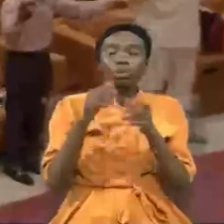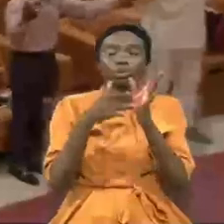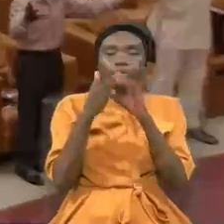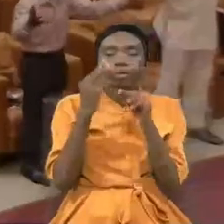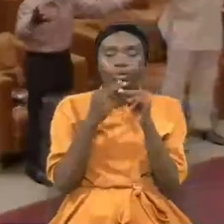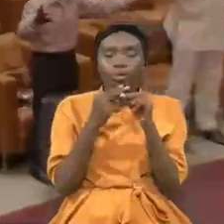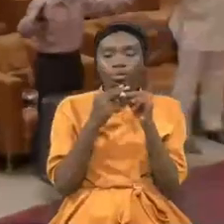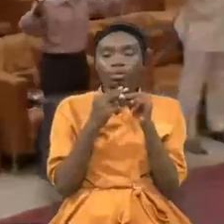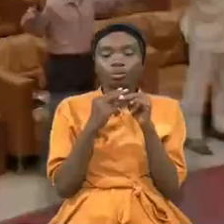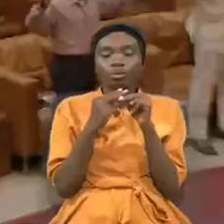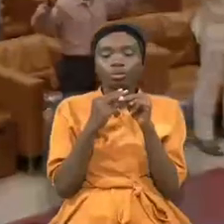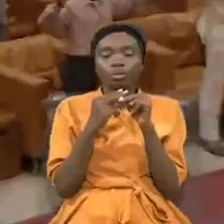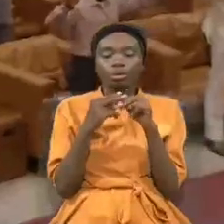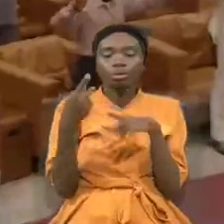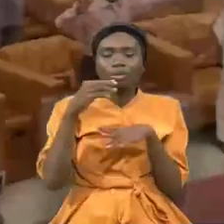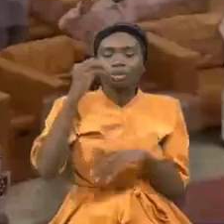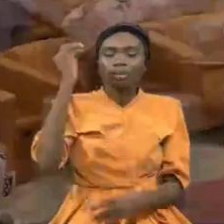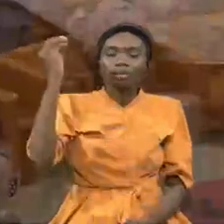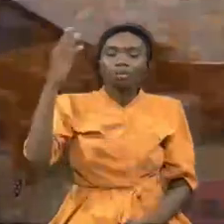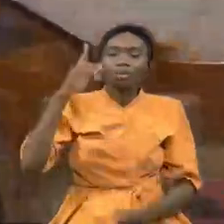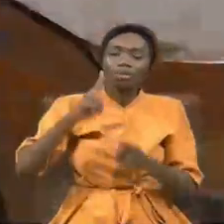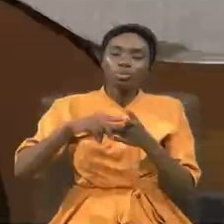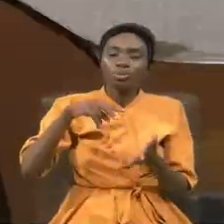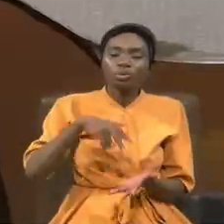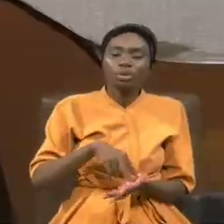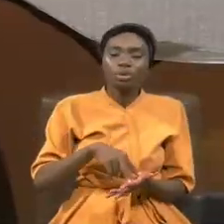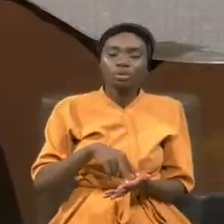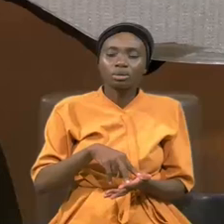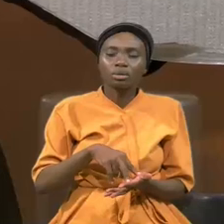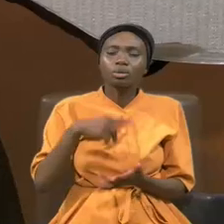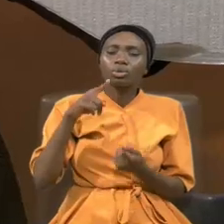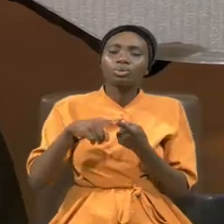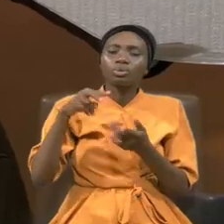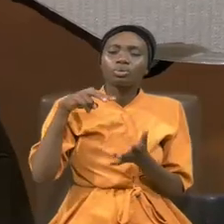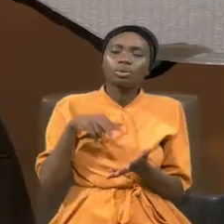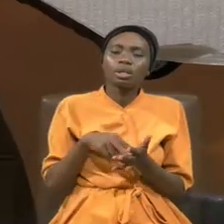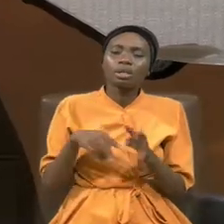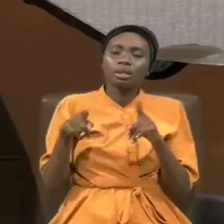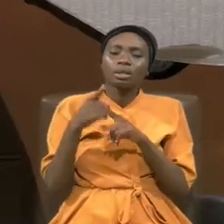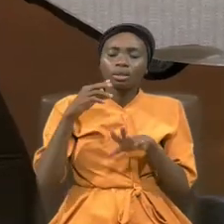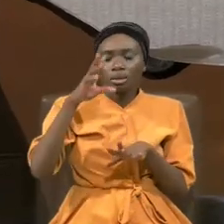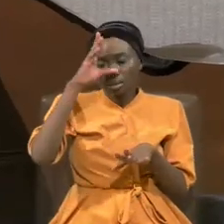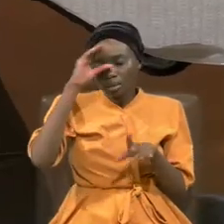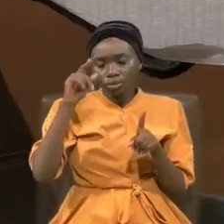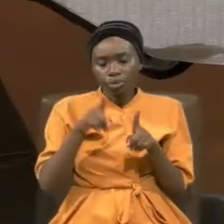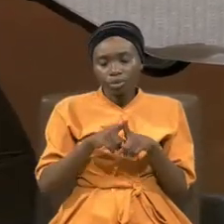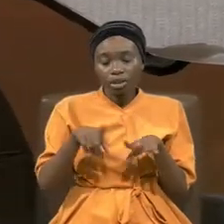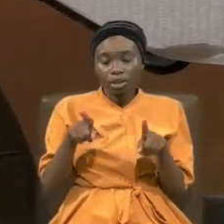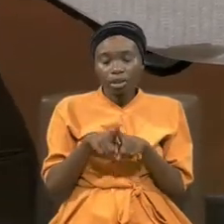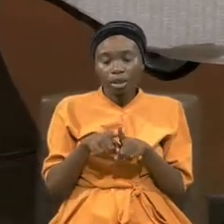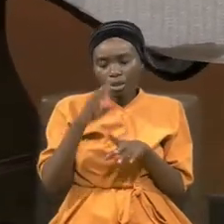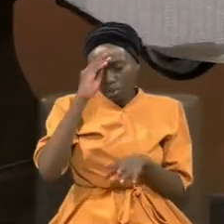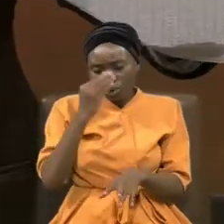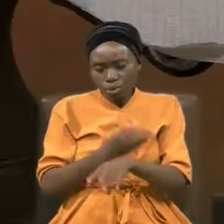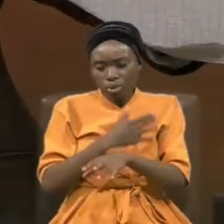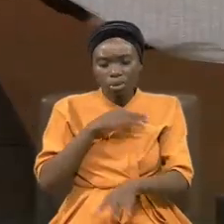Jésus-Christ. La grâce pour tenir bon, pour tenir ferme comme les frères, comme des fils